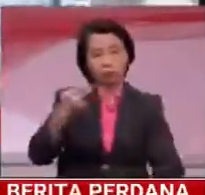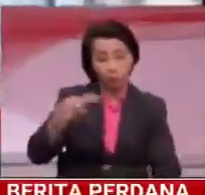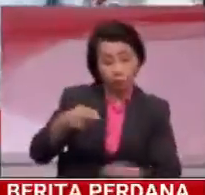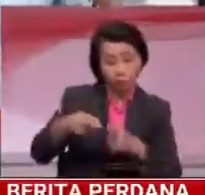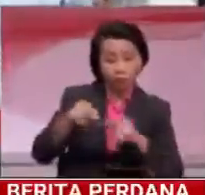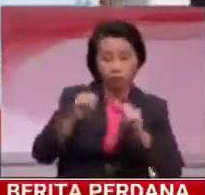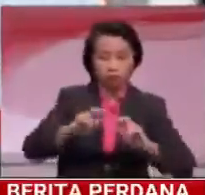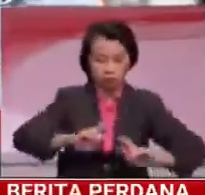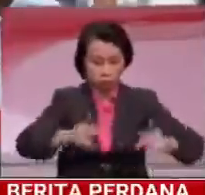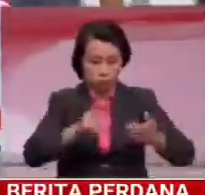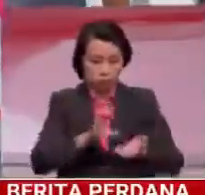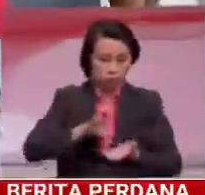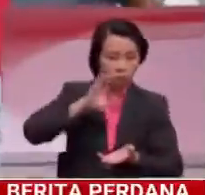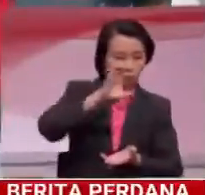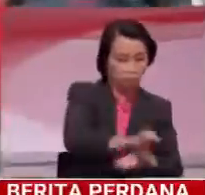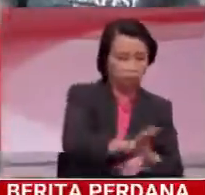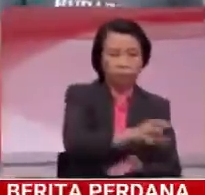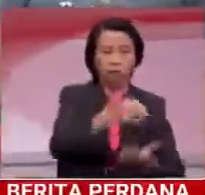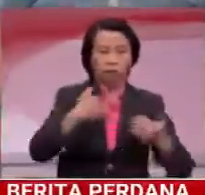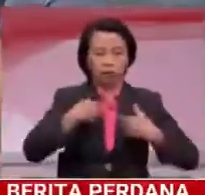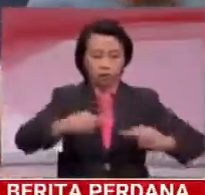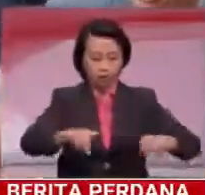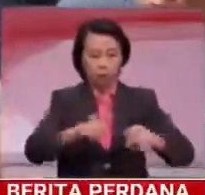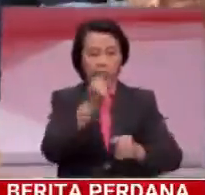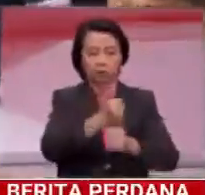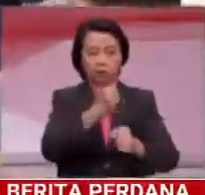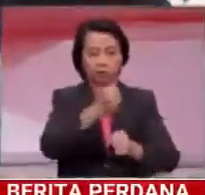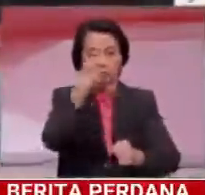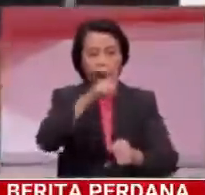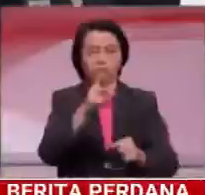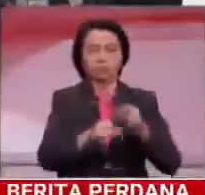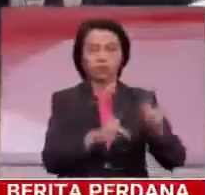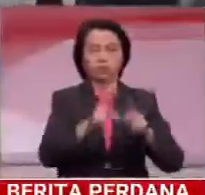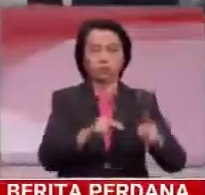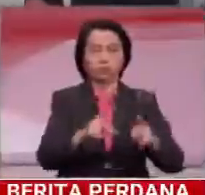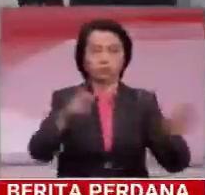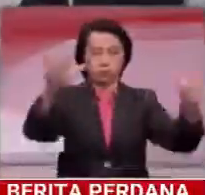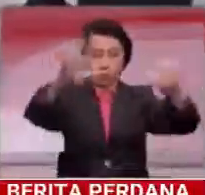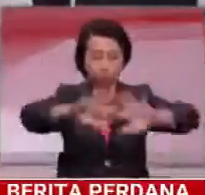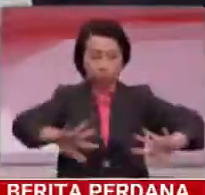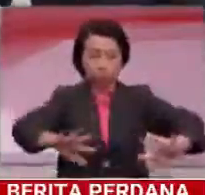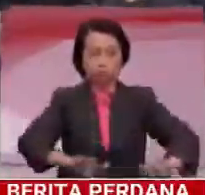dapat meningkatkan pelaburan selain mewujudkan peluang pekerjaan kepada penduduk ASEAN.